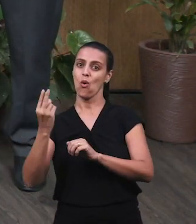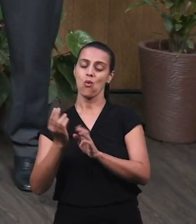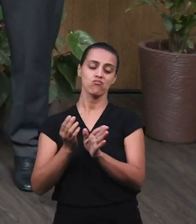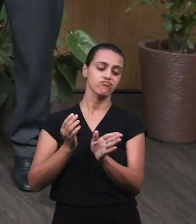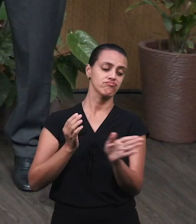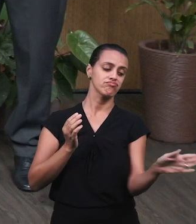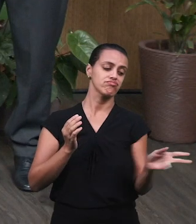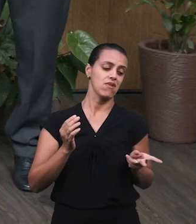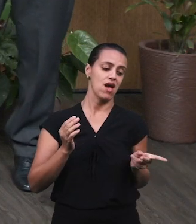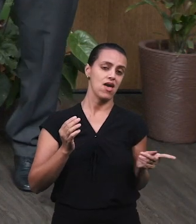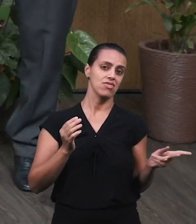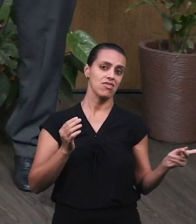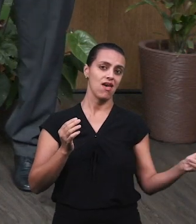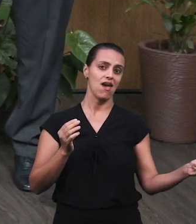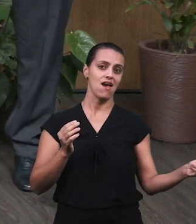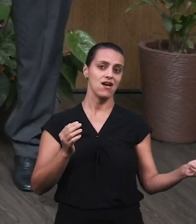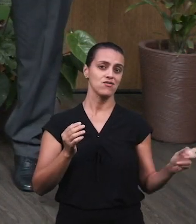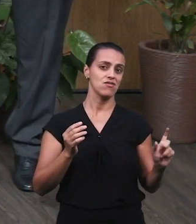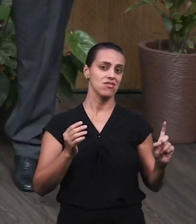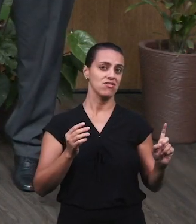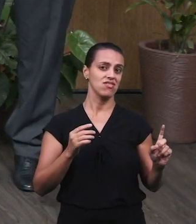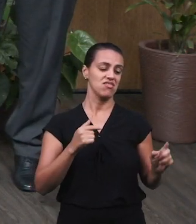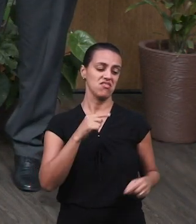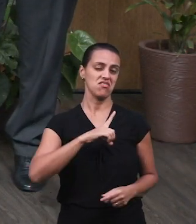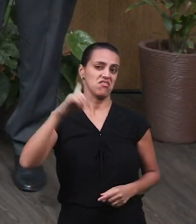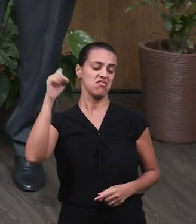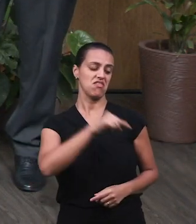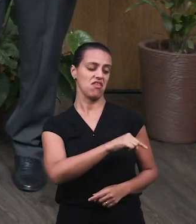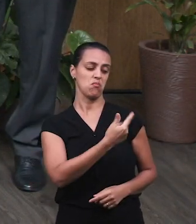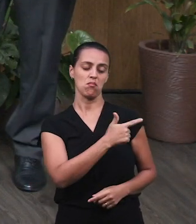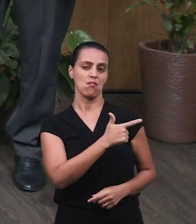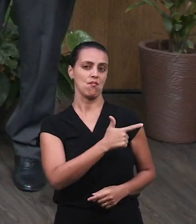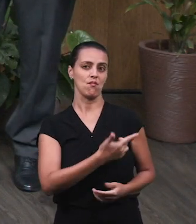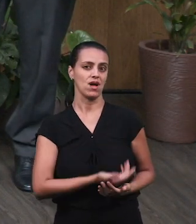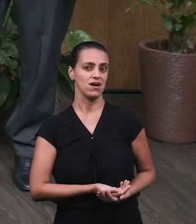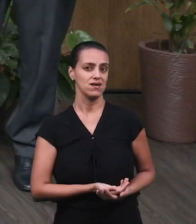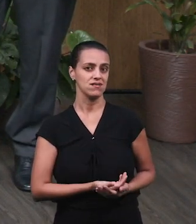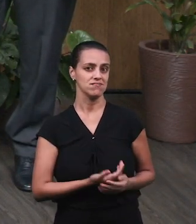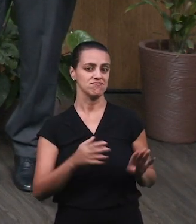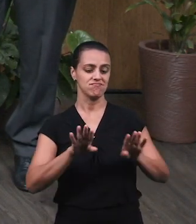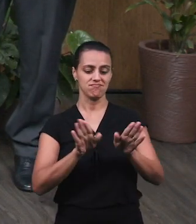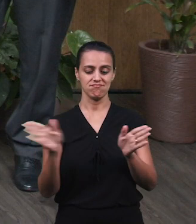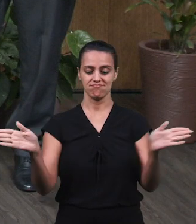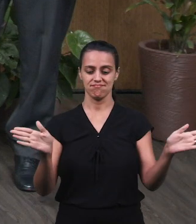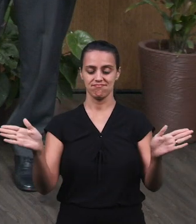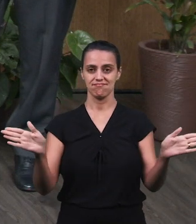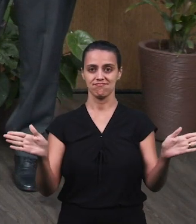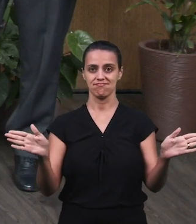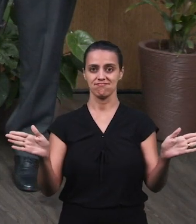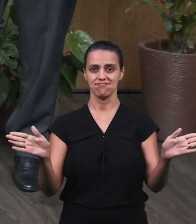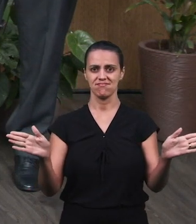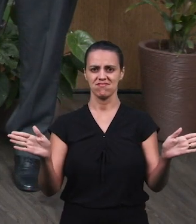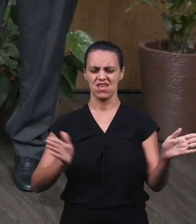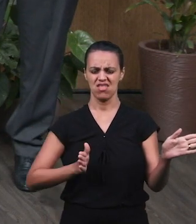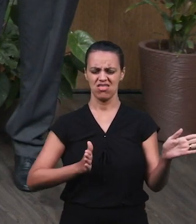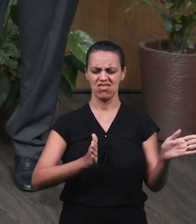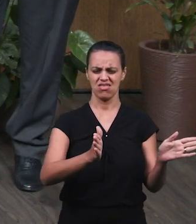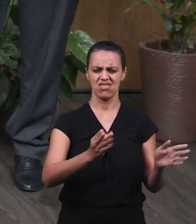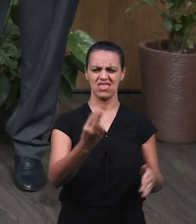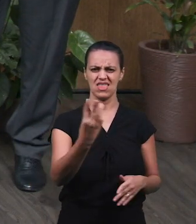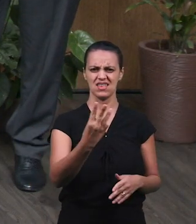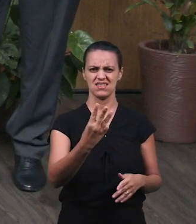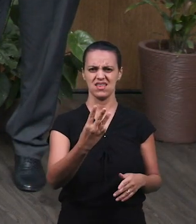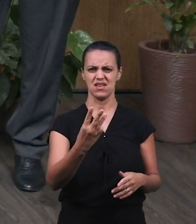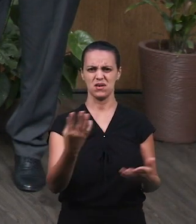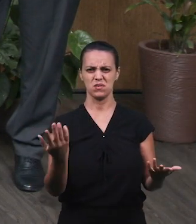bien-aimés, il n'existe pas une troisième destination ou un moyen terme